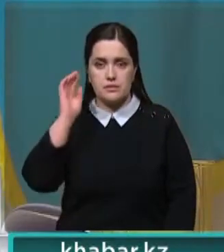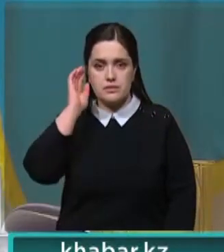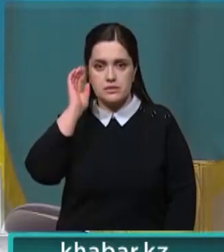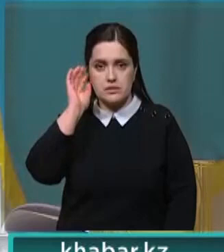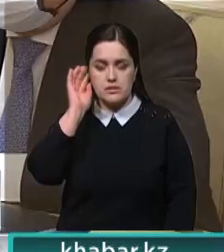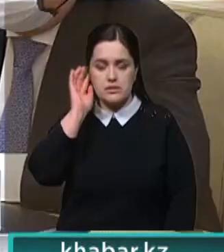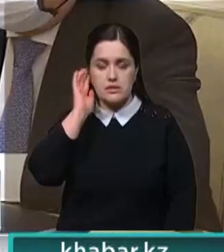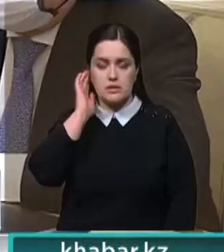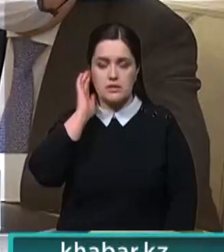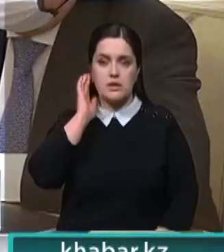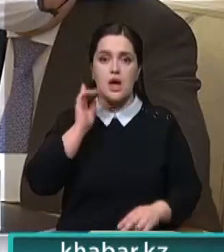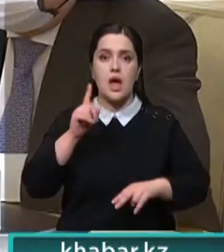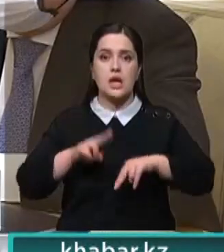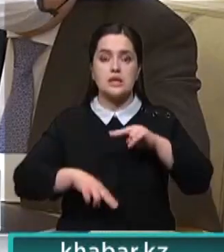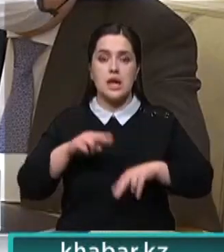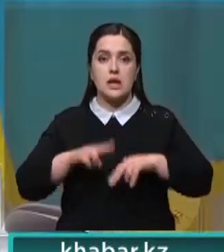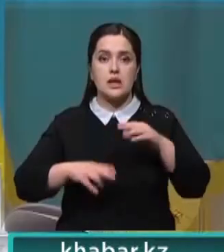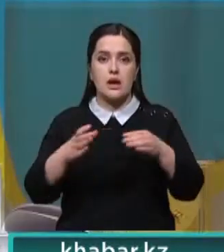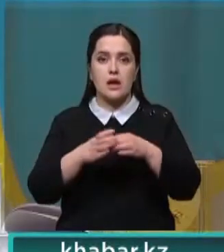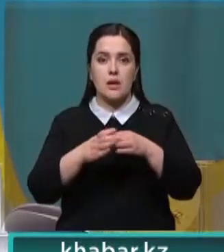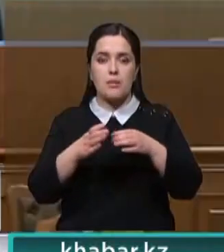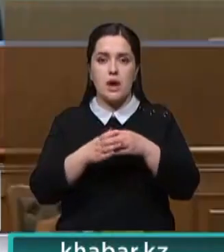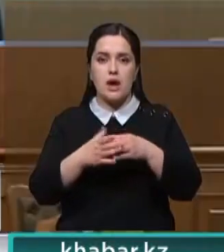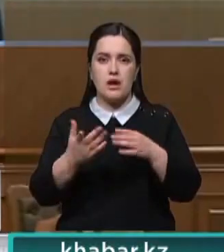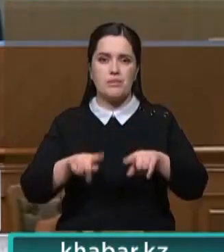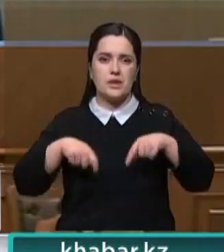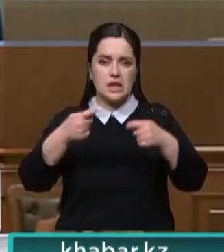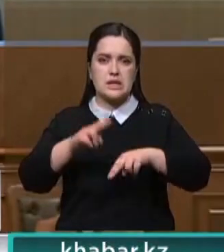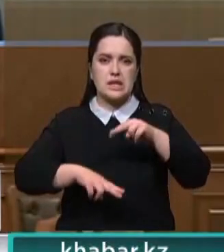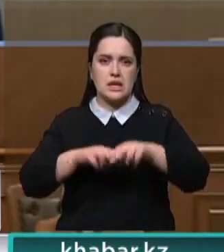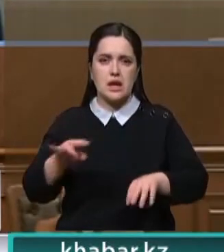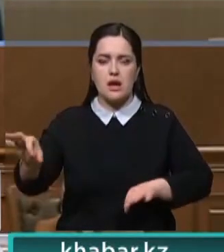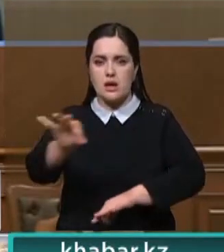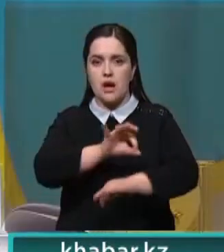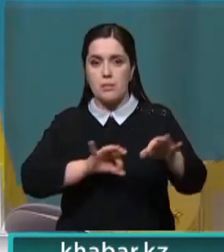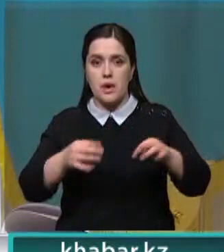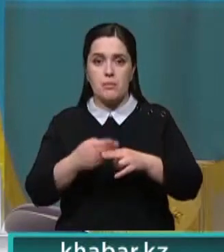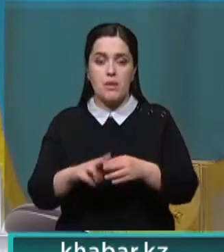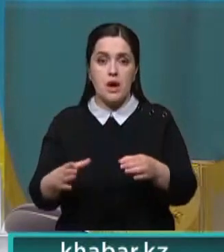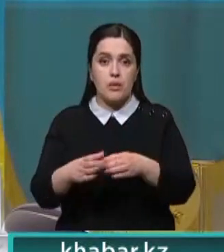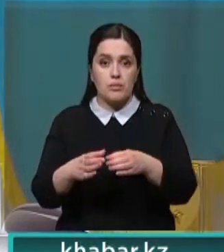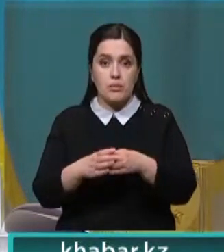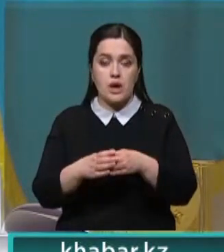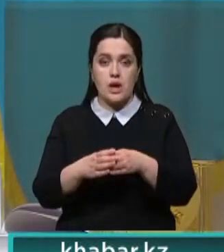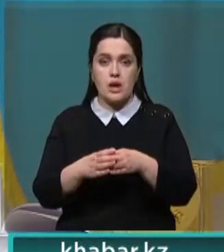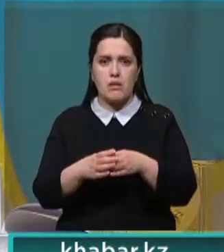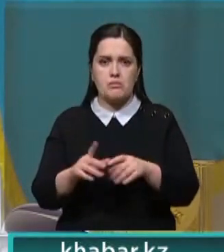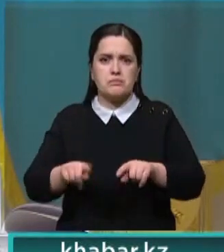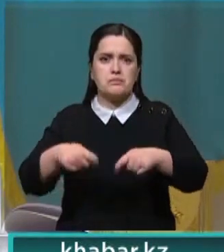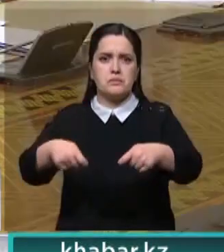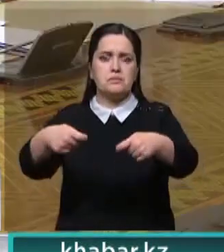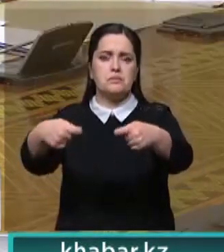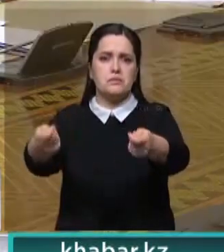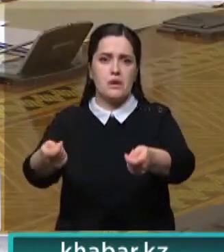которые постоянно выигрывают тендеры, а затем передают строительные проекты субподрядным компаниям, а те субподрядным компаниям